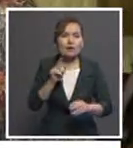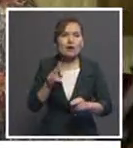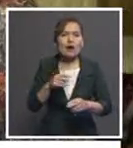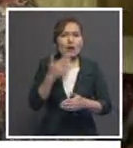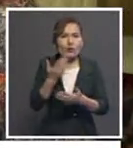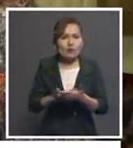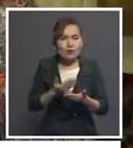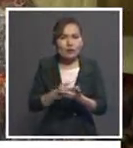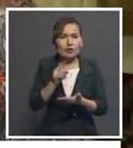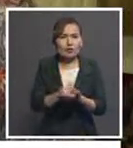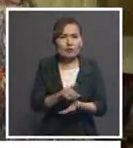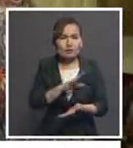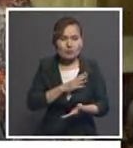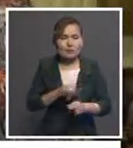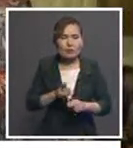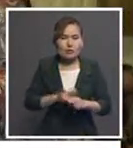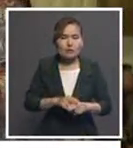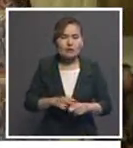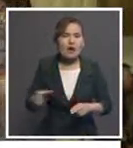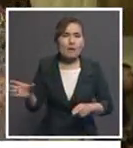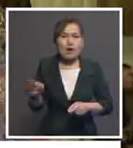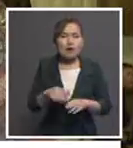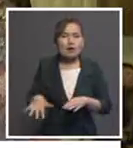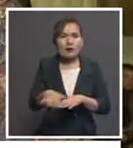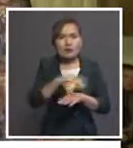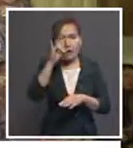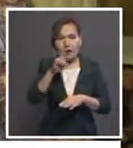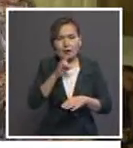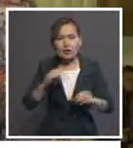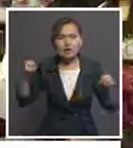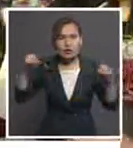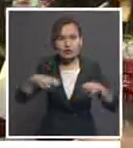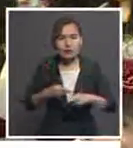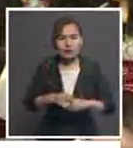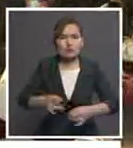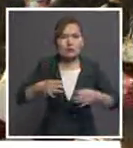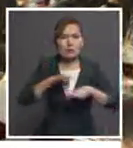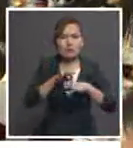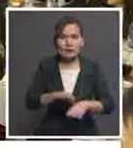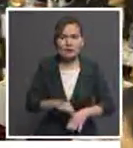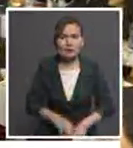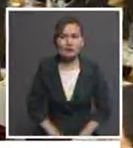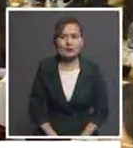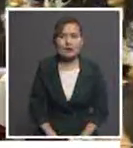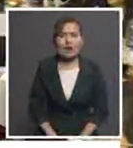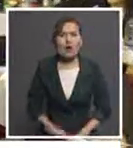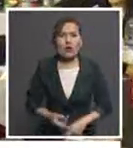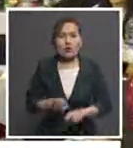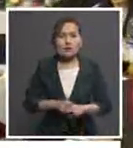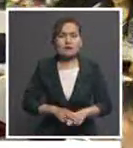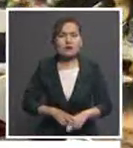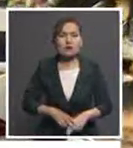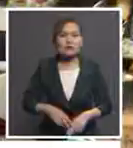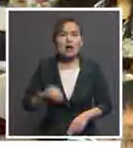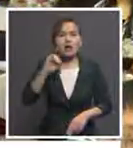бізді ұрпақтарымызға үлгі болсын деп осындай бәрі жиналыс үлкен тойлар жасап тұру керекпіз. Той дегенде қубас домалайды деп мақалдатқан